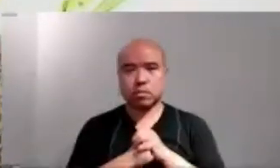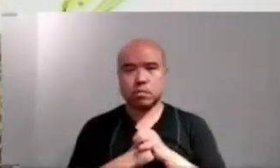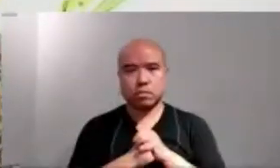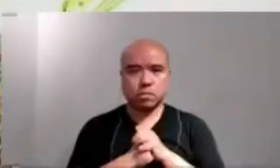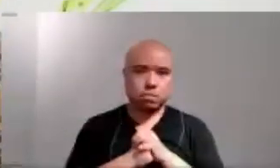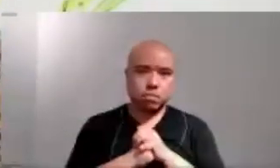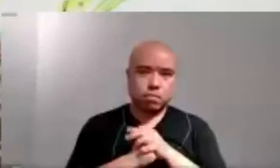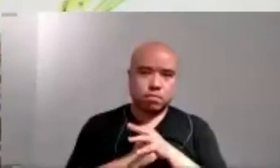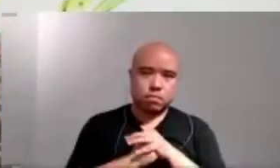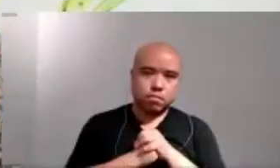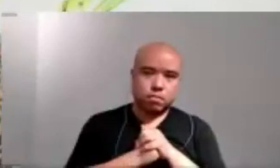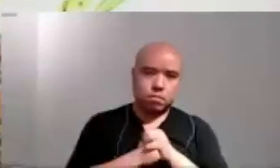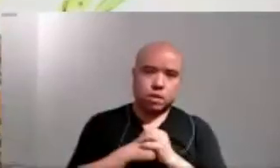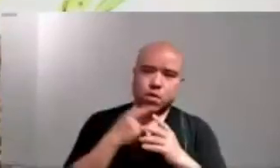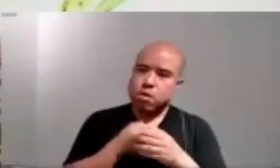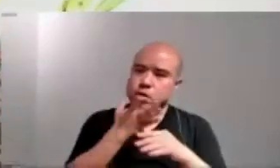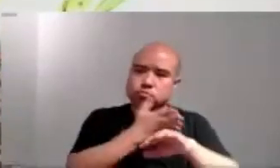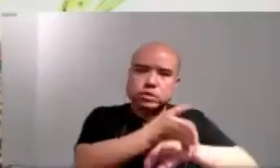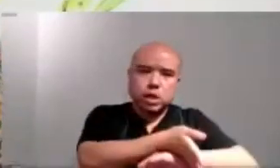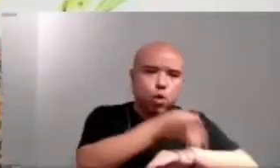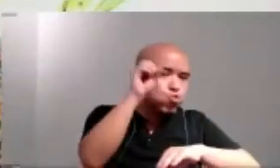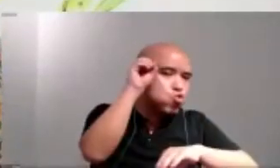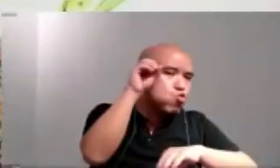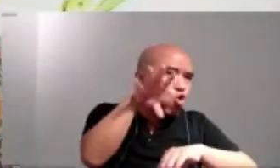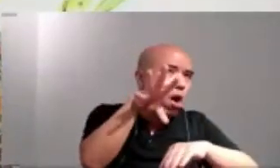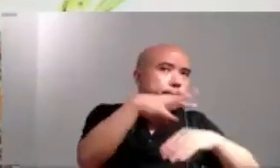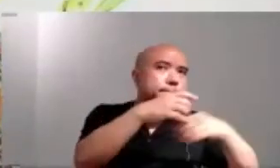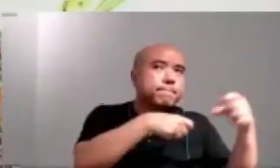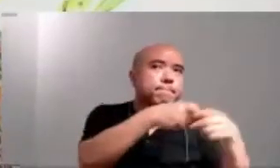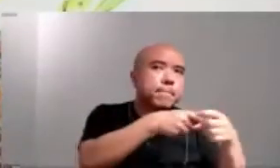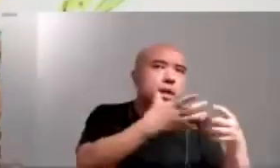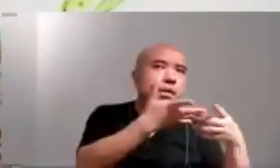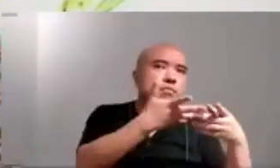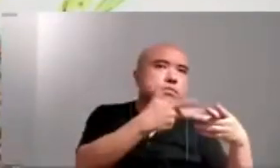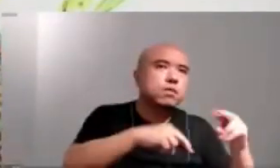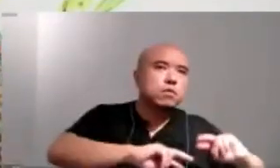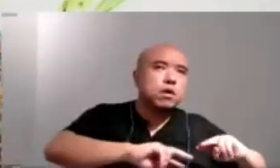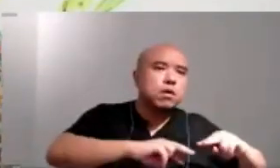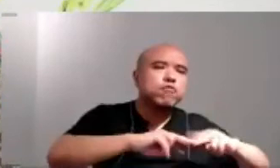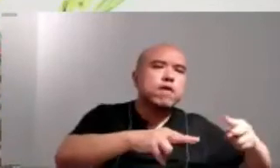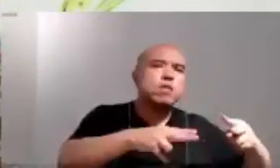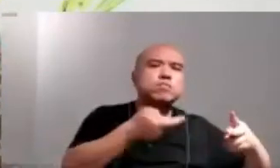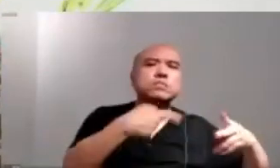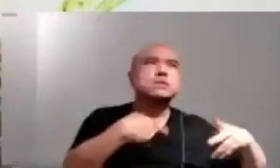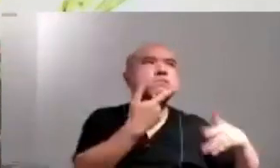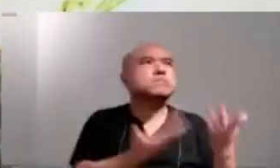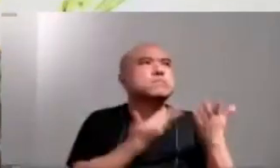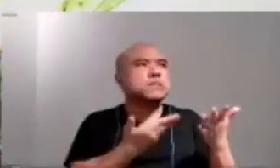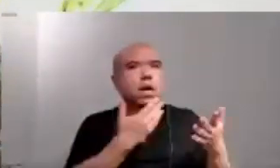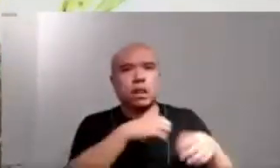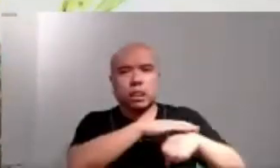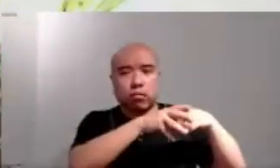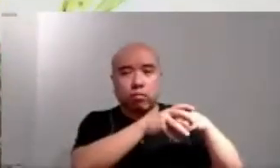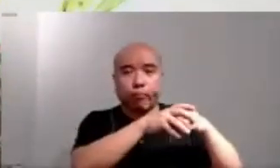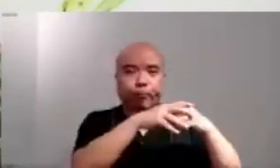到咧，呢一啲社創咧能夠有利社會嘅發展。喺呢個咁多變嘅世代咧，我哋希望咧所有嘅社創界嘅